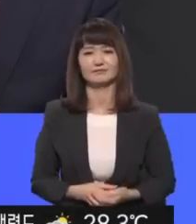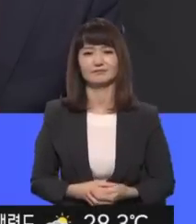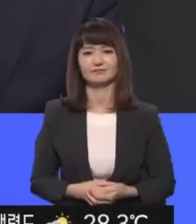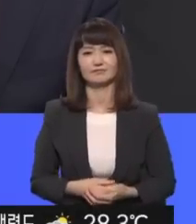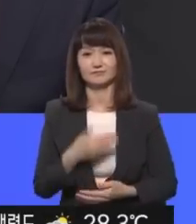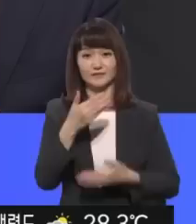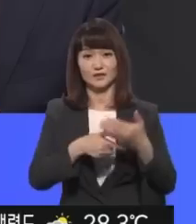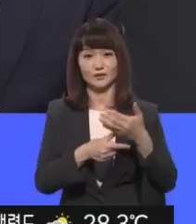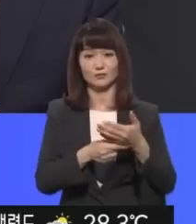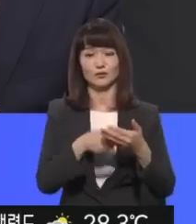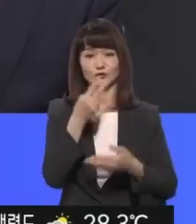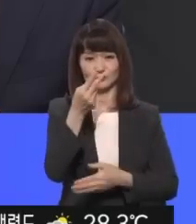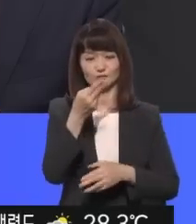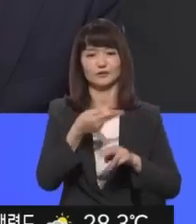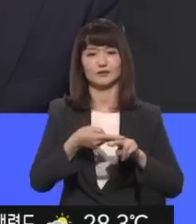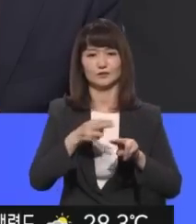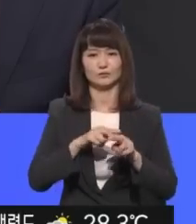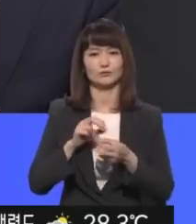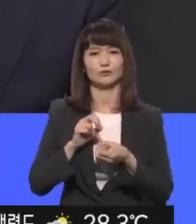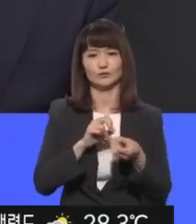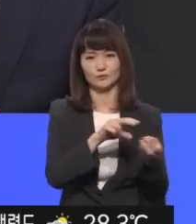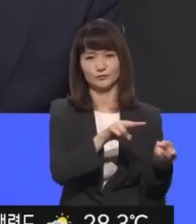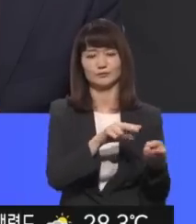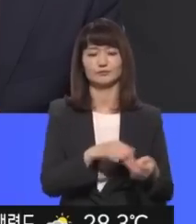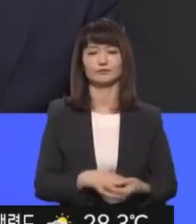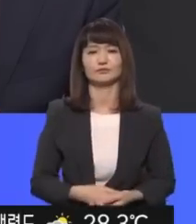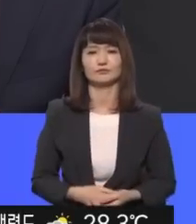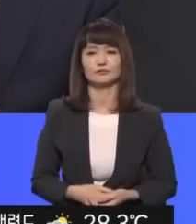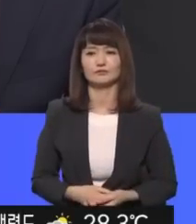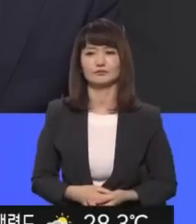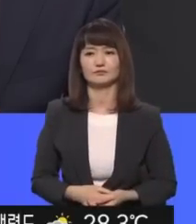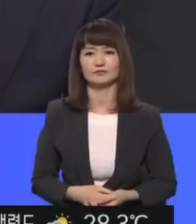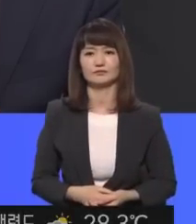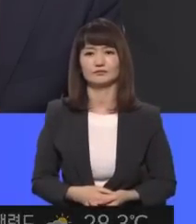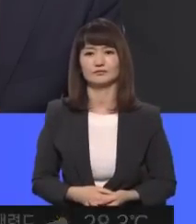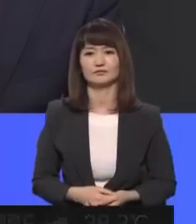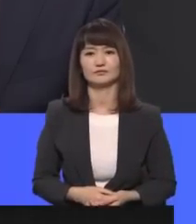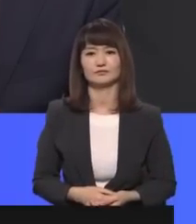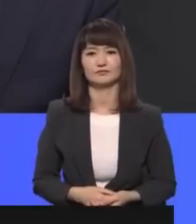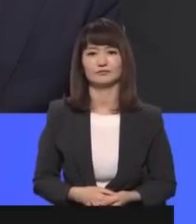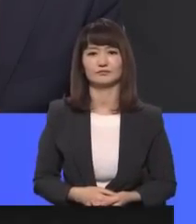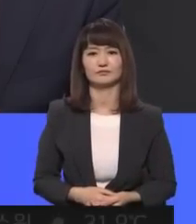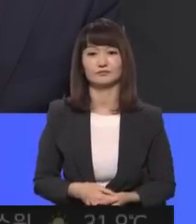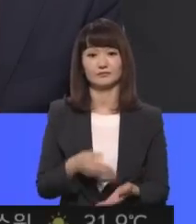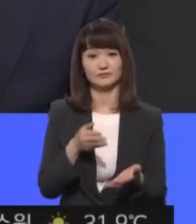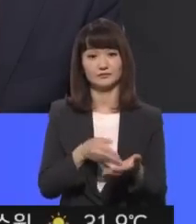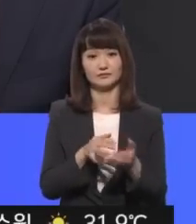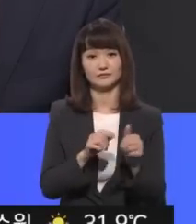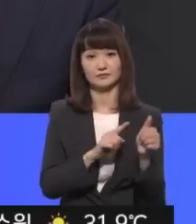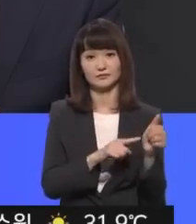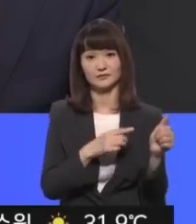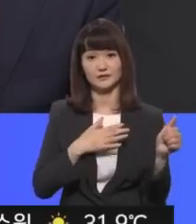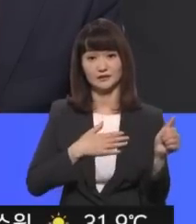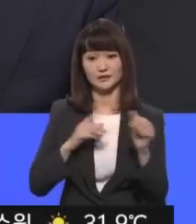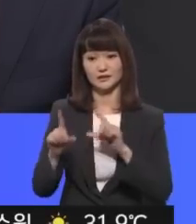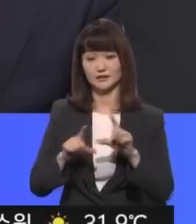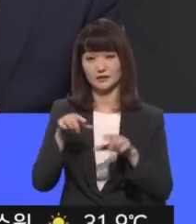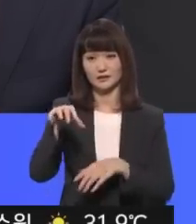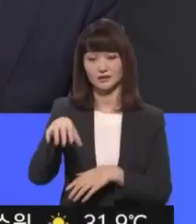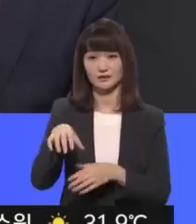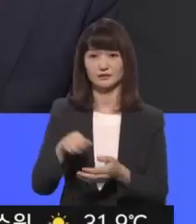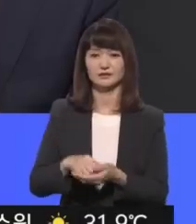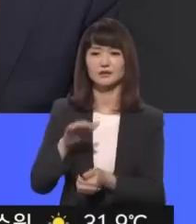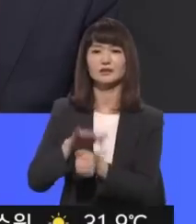영업 표 2잔 날라가서 예 어 2분 의견도 있습니다 앵커 님 제가 사는 영주시의